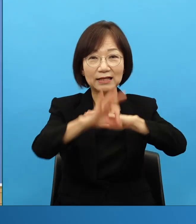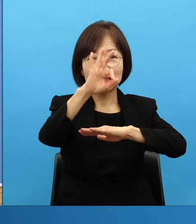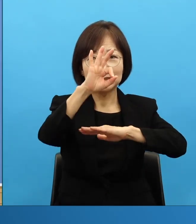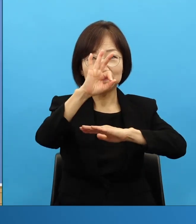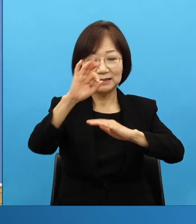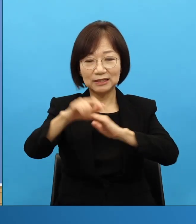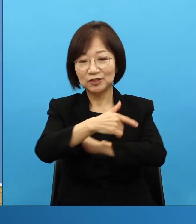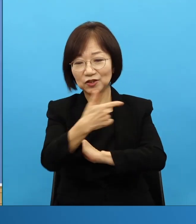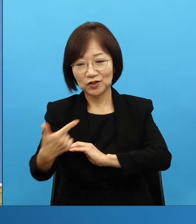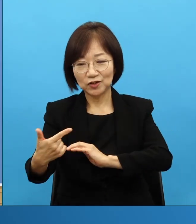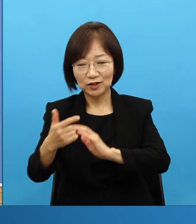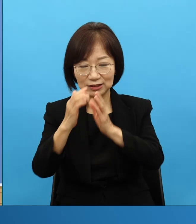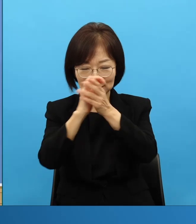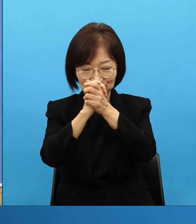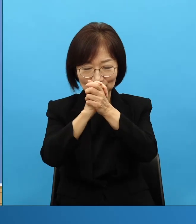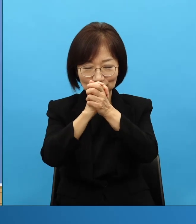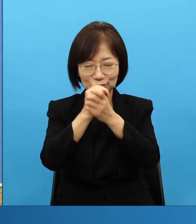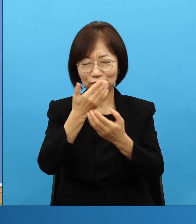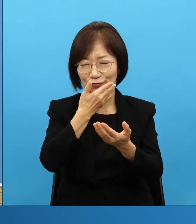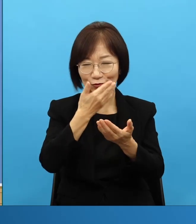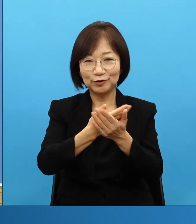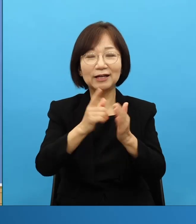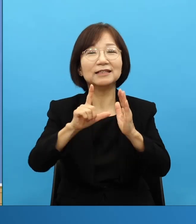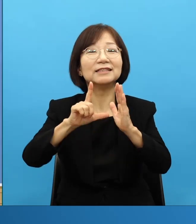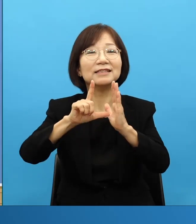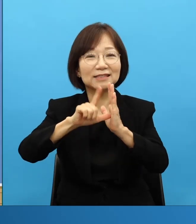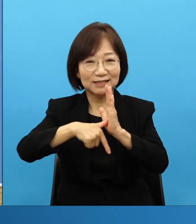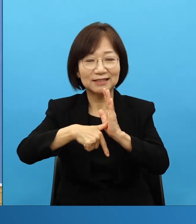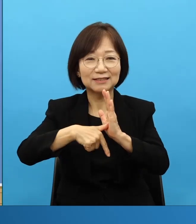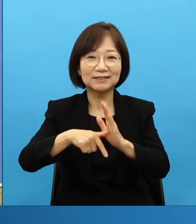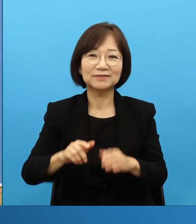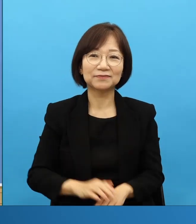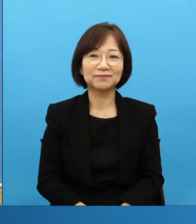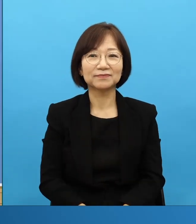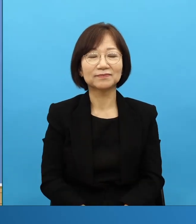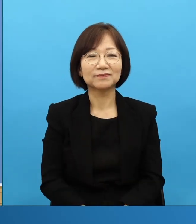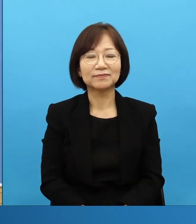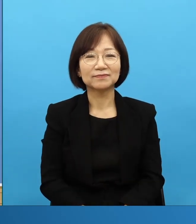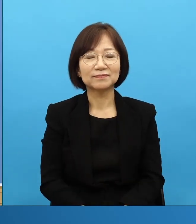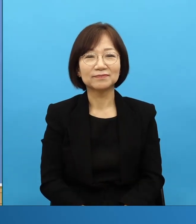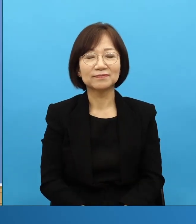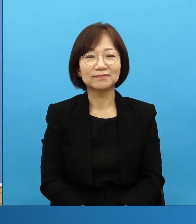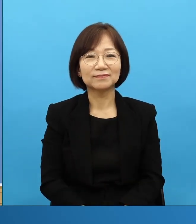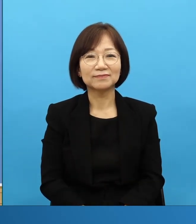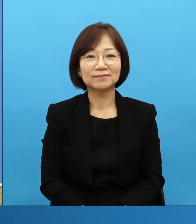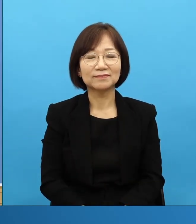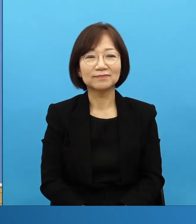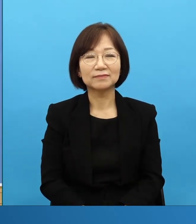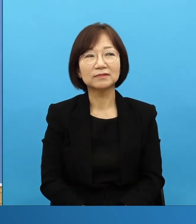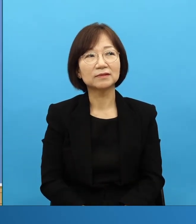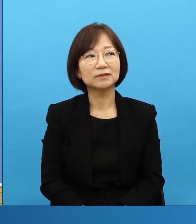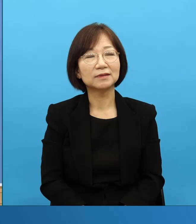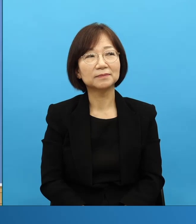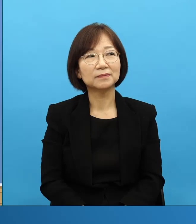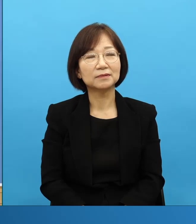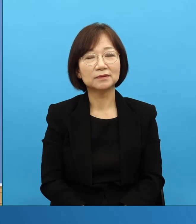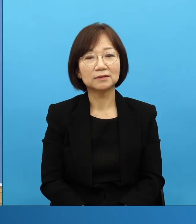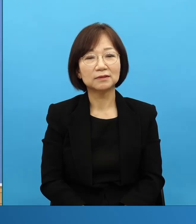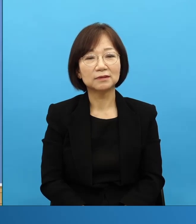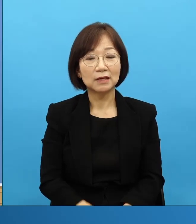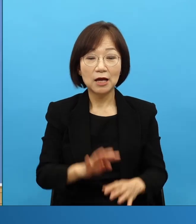same thing, but it's very, very important, that time schedule. 아까도 얘기를 했습니까? 우리 렘넌트들이 초등학교